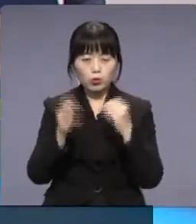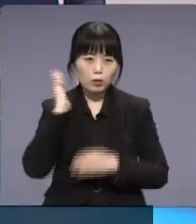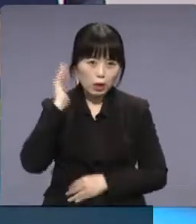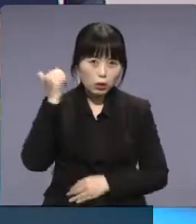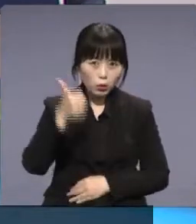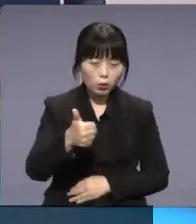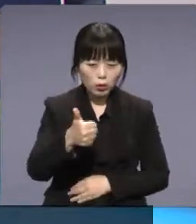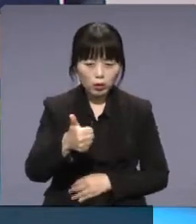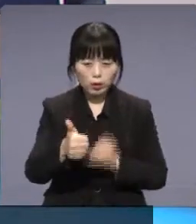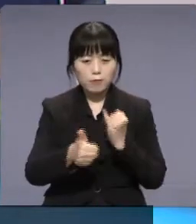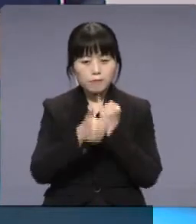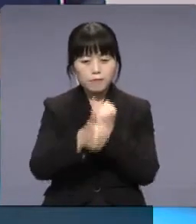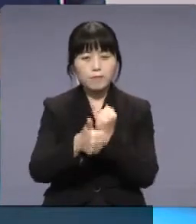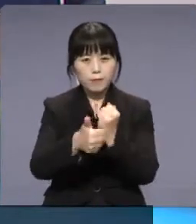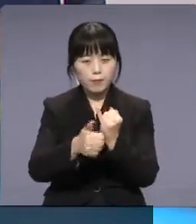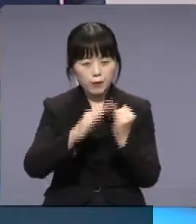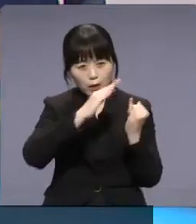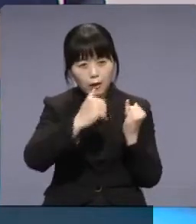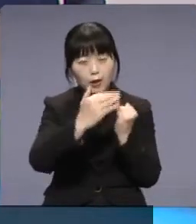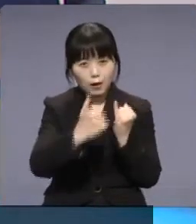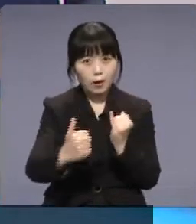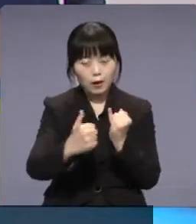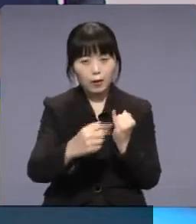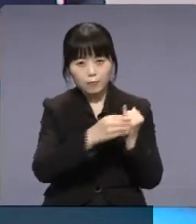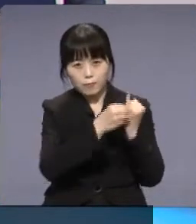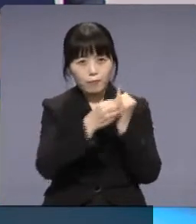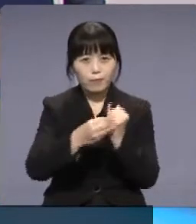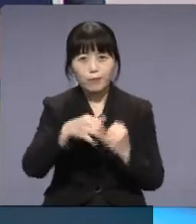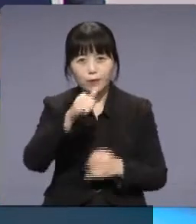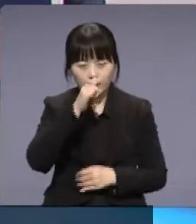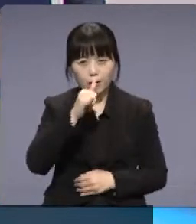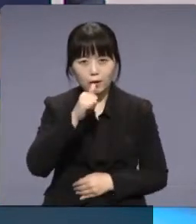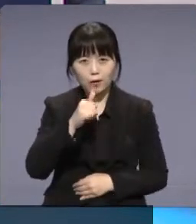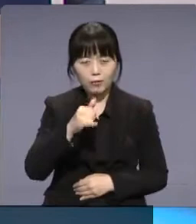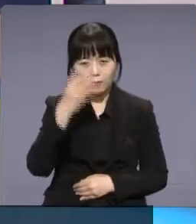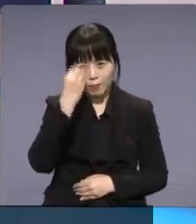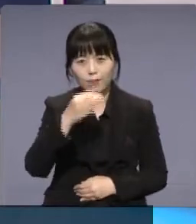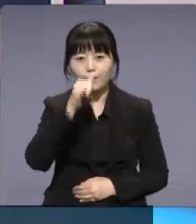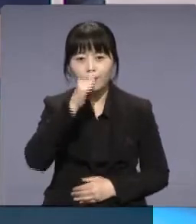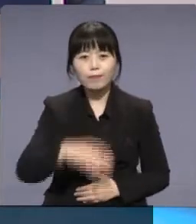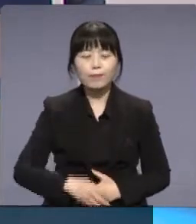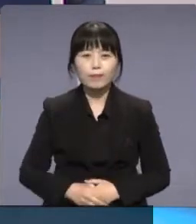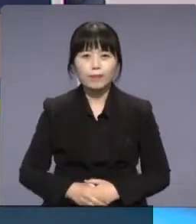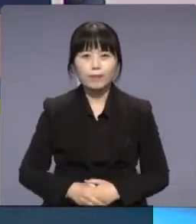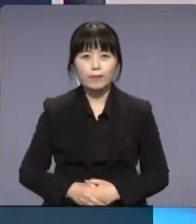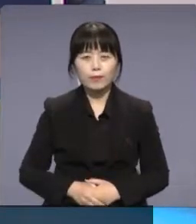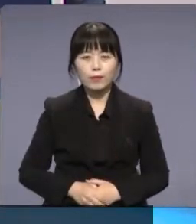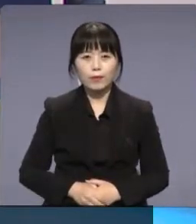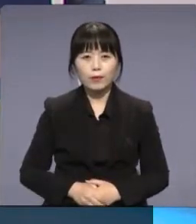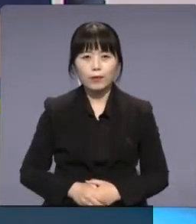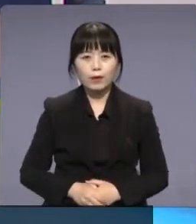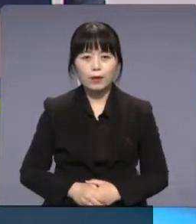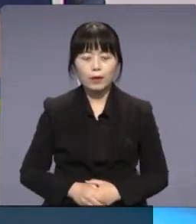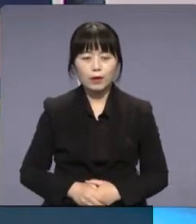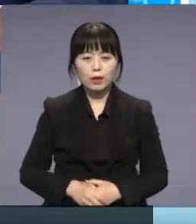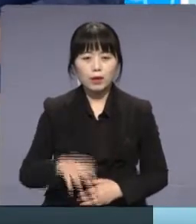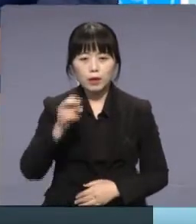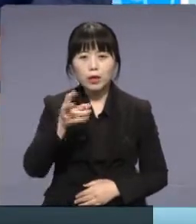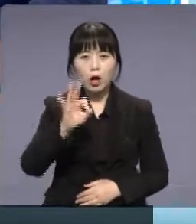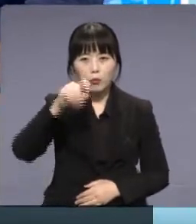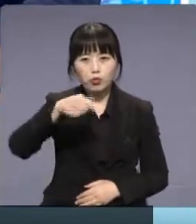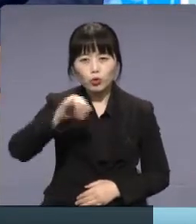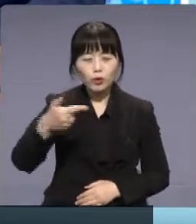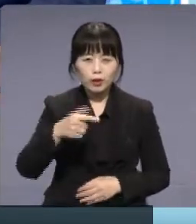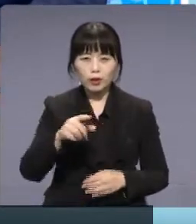뒤에서 자꾸 있으니까 자꾸 앞으로 오라고 윤 대통령이 끄는 모습이 인상적이더라고요. 저는 이제 영부인의 지금 영부인이라는 용어도 안